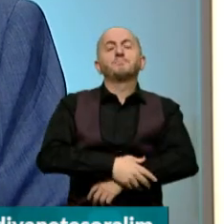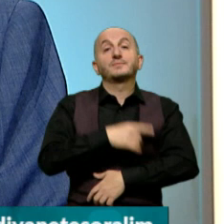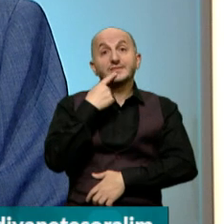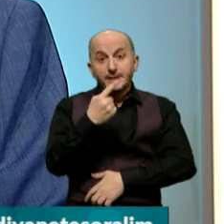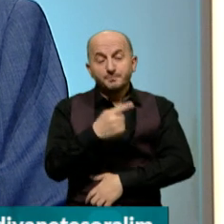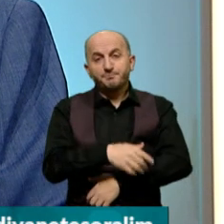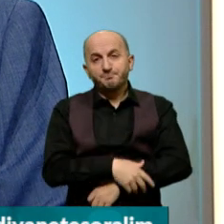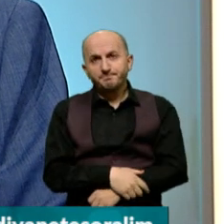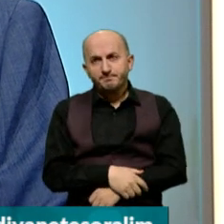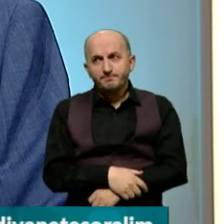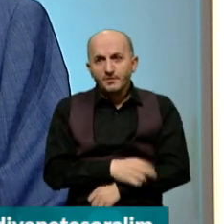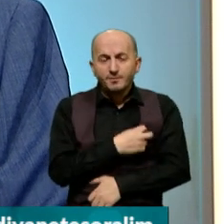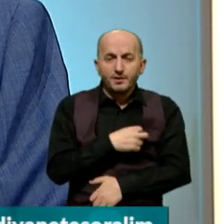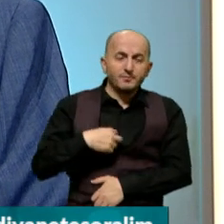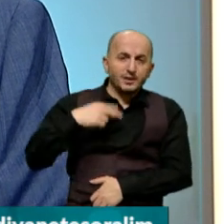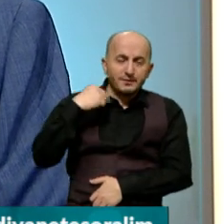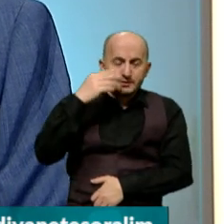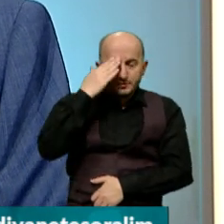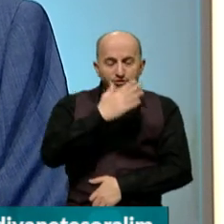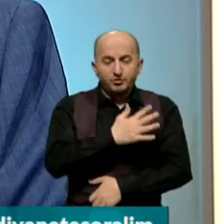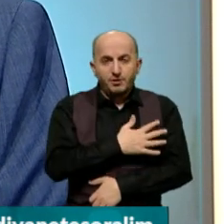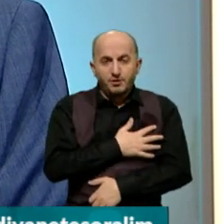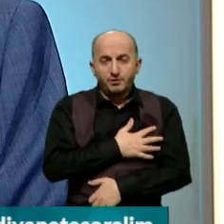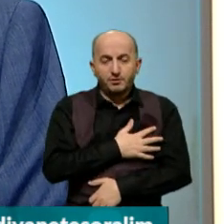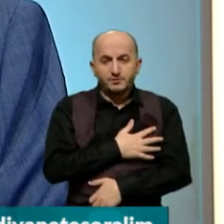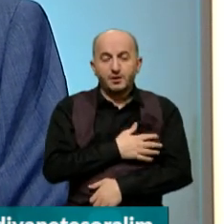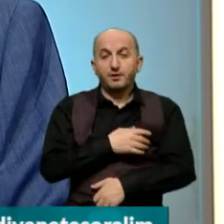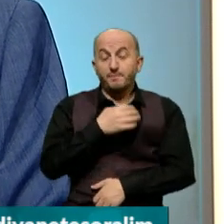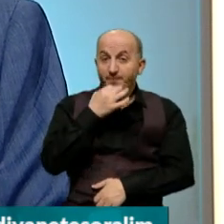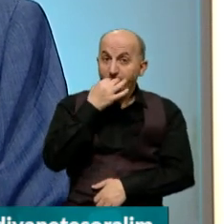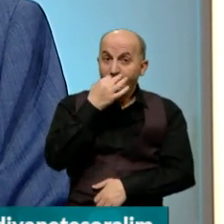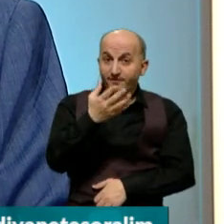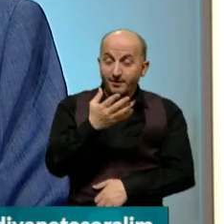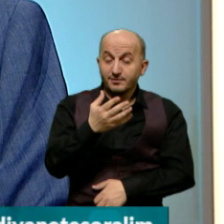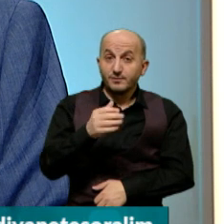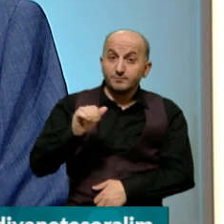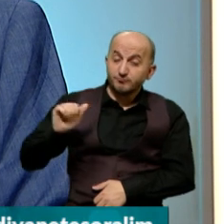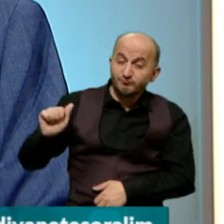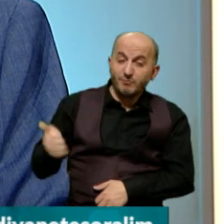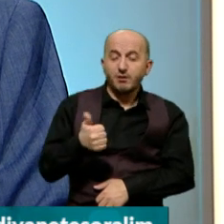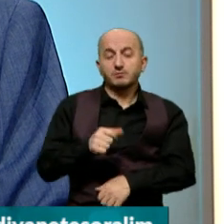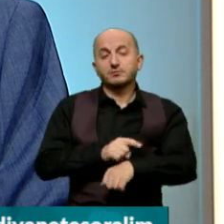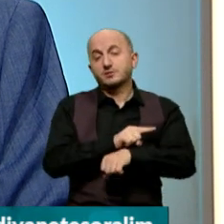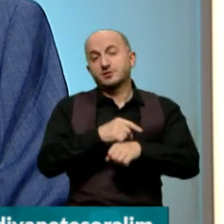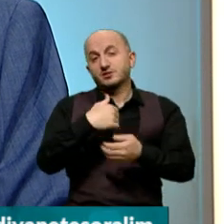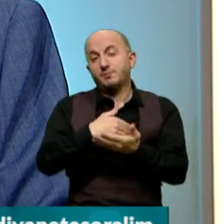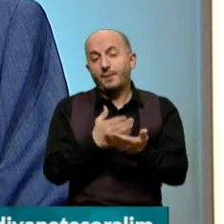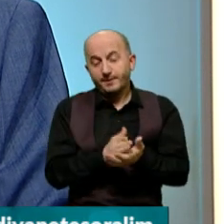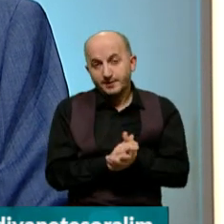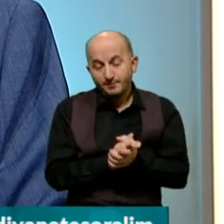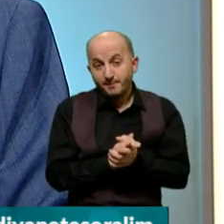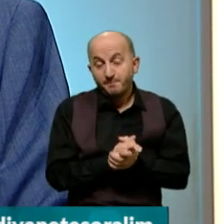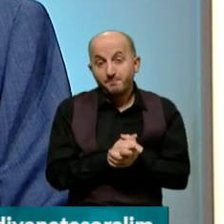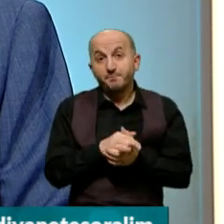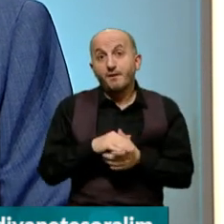diye Hazreti Peygamber aleyhissalatu vesselamın haber verdiği o çok kıymetli bir zaman dilimi. Bu